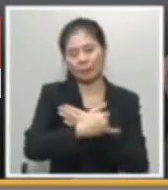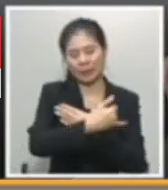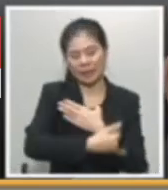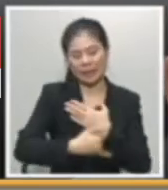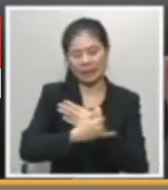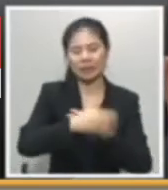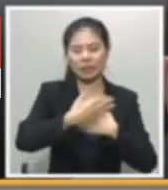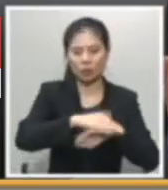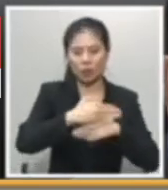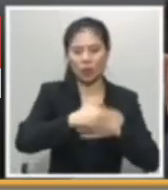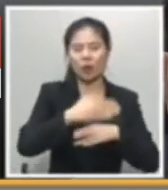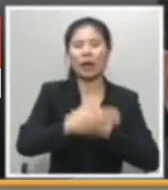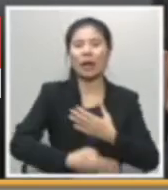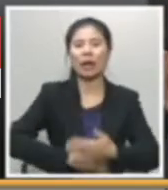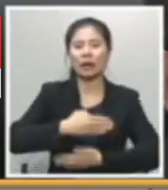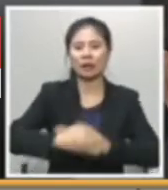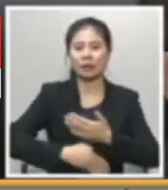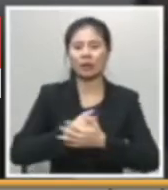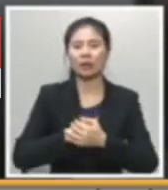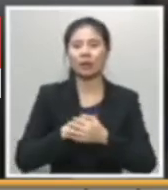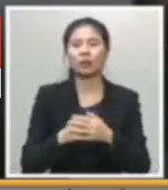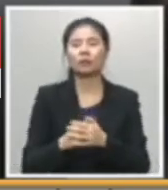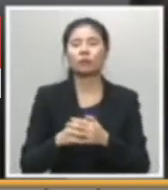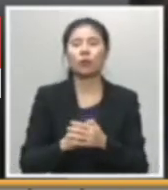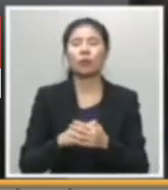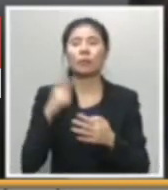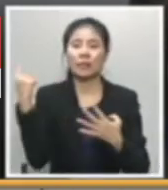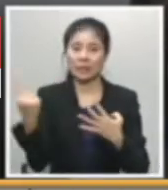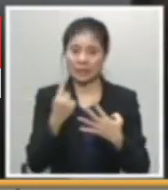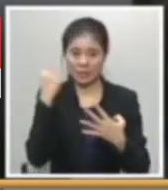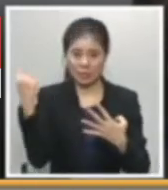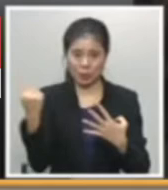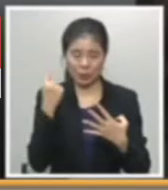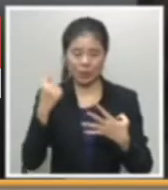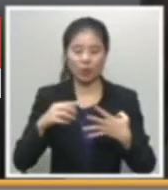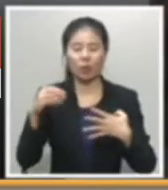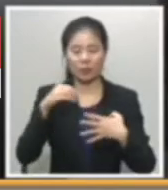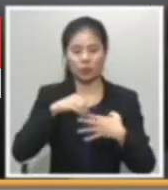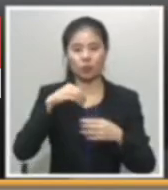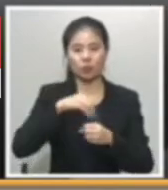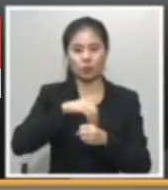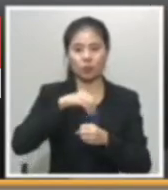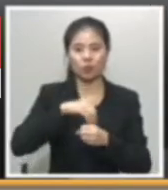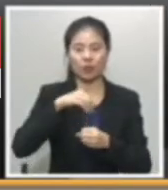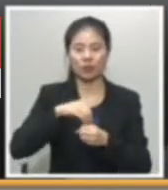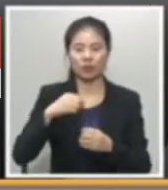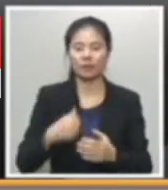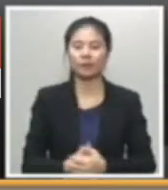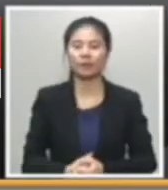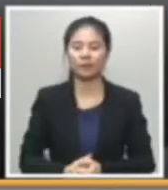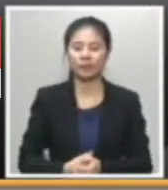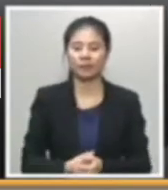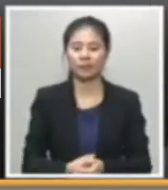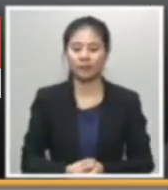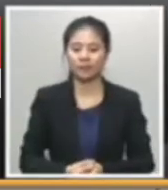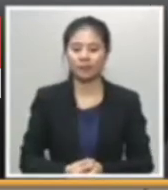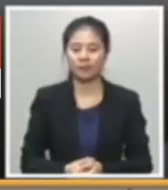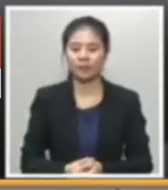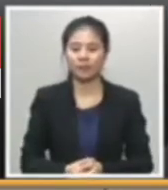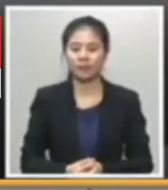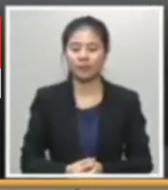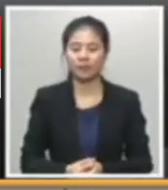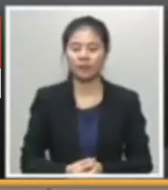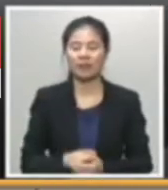การท่องเที่ยวเข้ามารวมอยู่ในหมวดนี้นะฮะท่านจะเห็นว่าฟันเฟืองตั